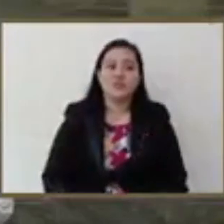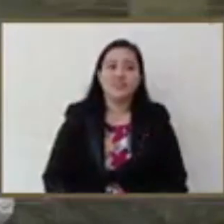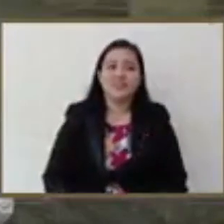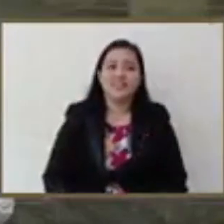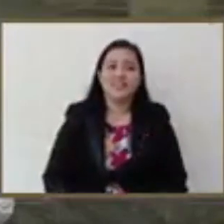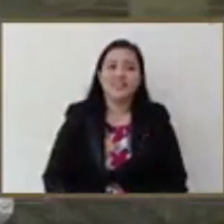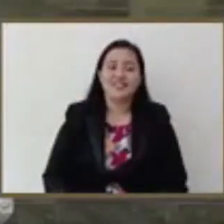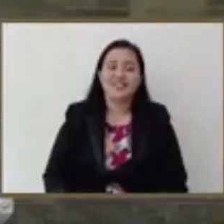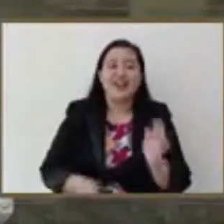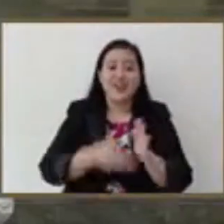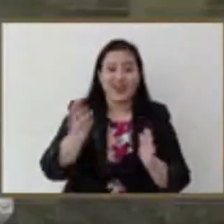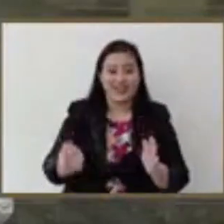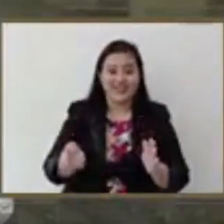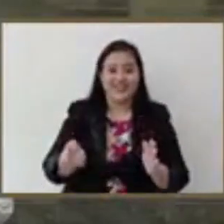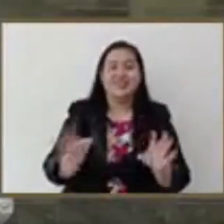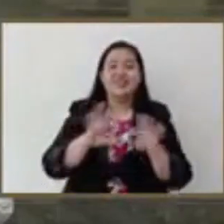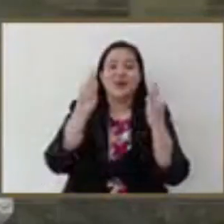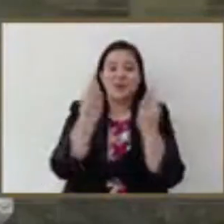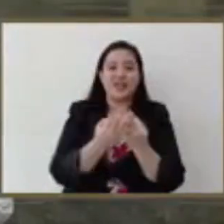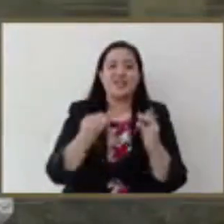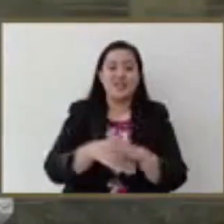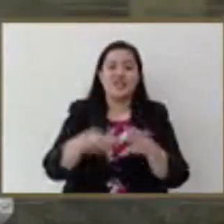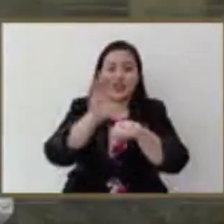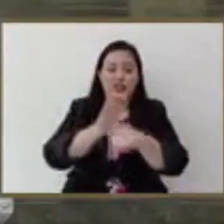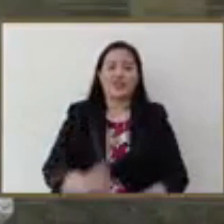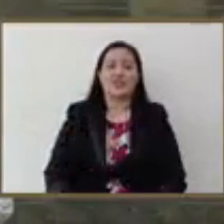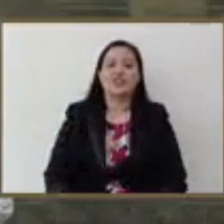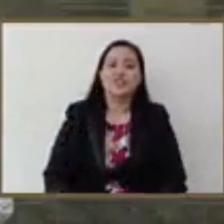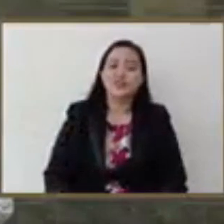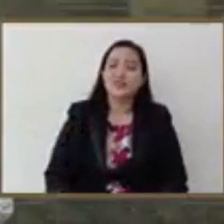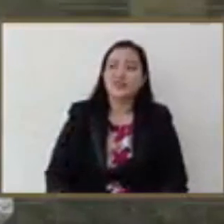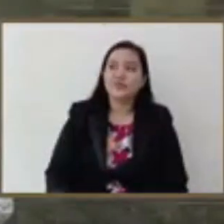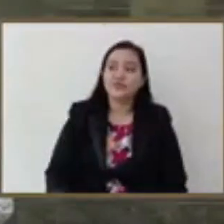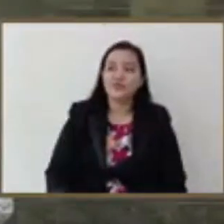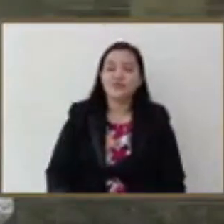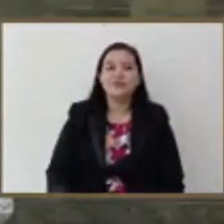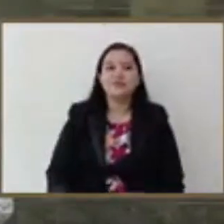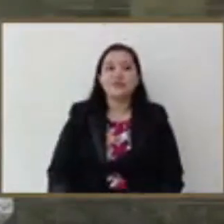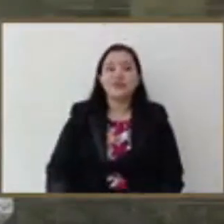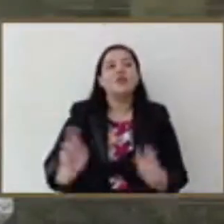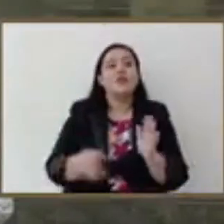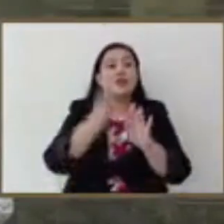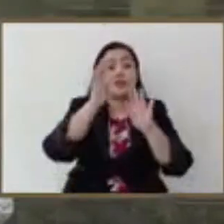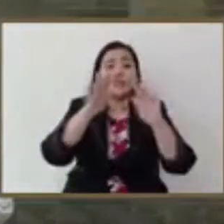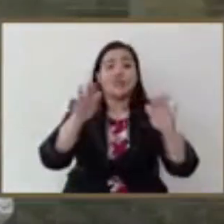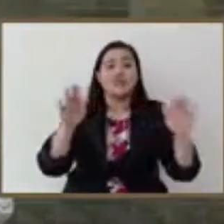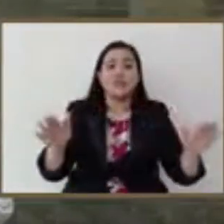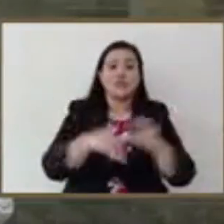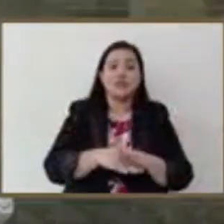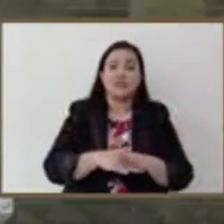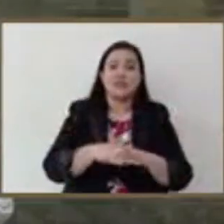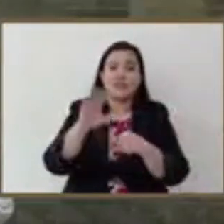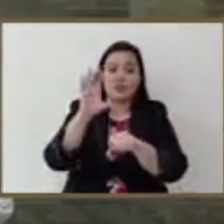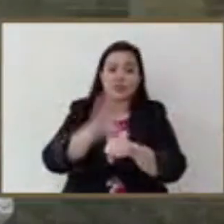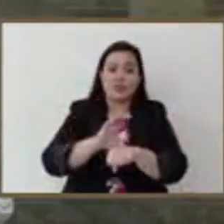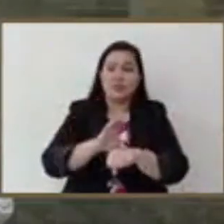sa mga Kristiyano na meron po silang plano na i-raise, palakihin po nila ang kanilang anak, maging sila mga kapatid. Now listen to me now, it's